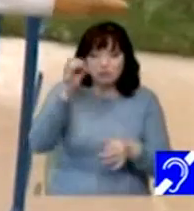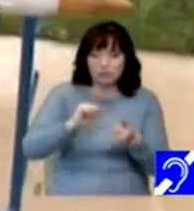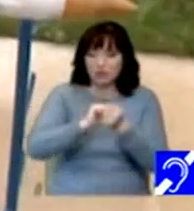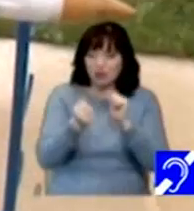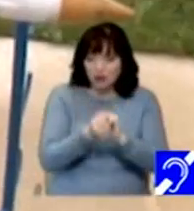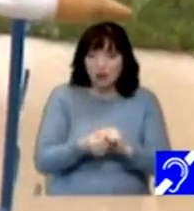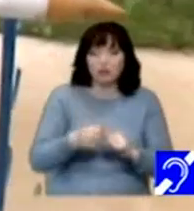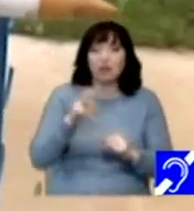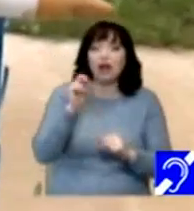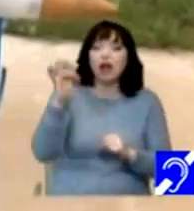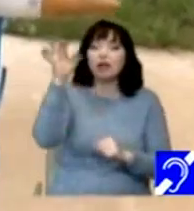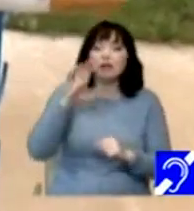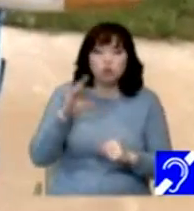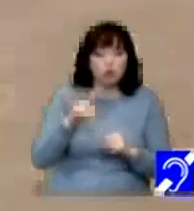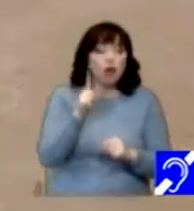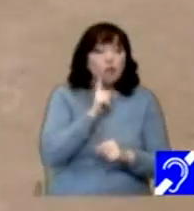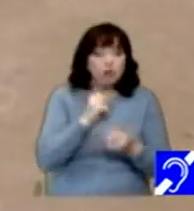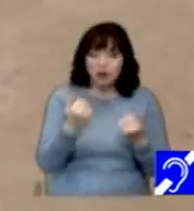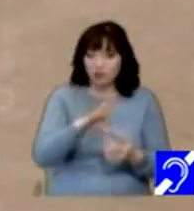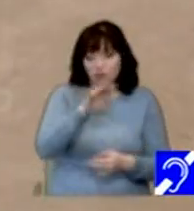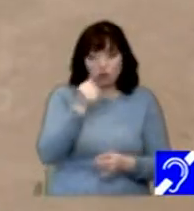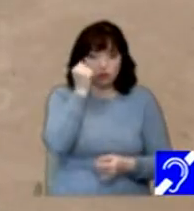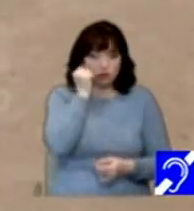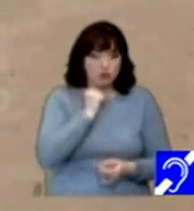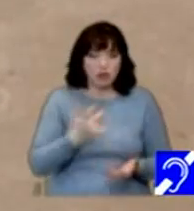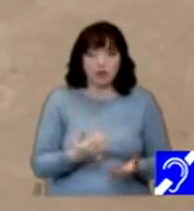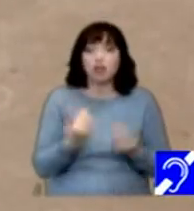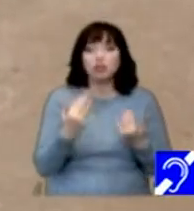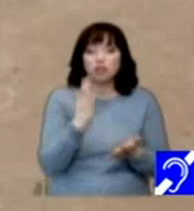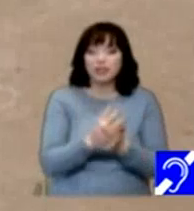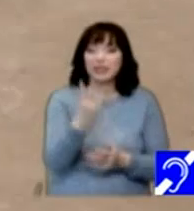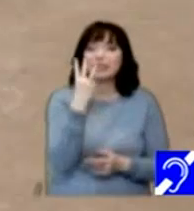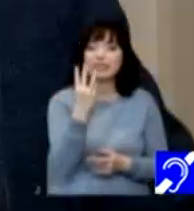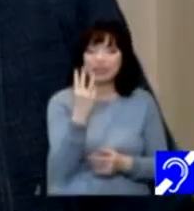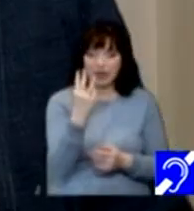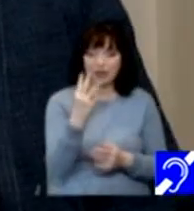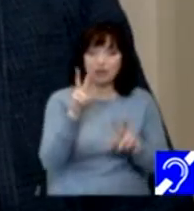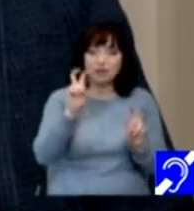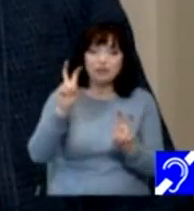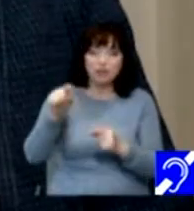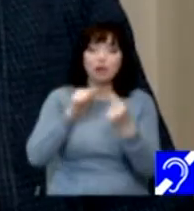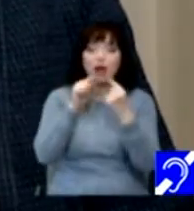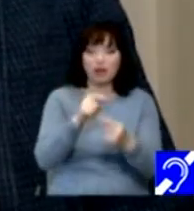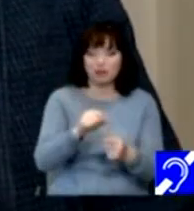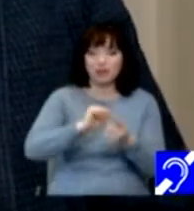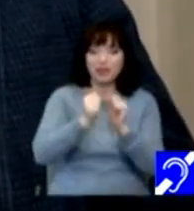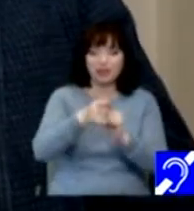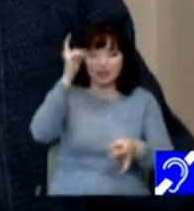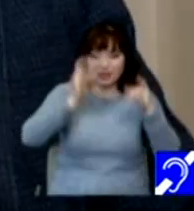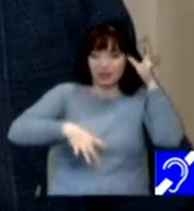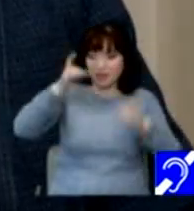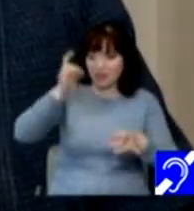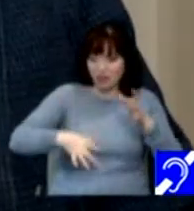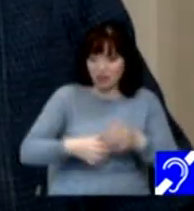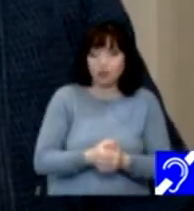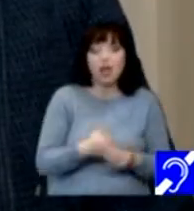corespund cerințelor internaționale. Sunt trei tipuri de protecție antigrindină și la